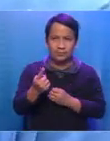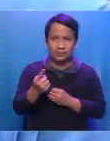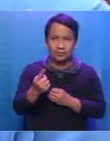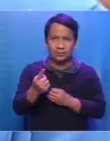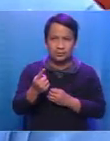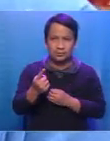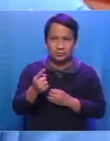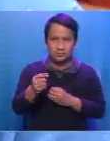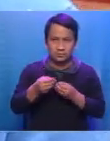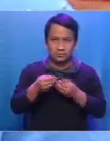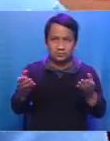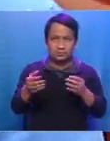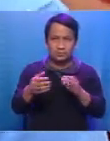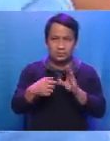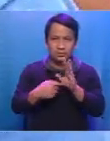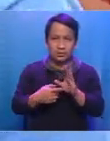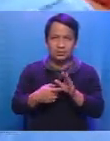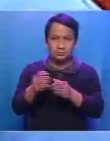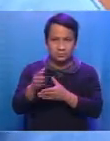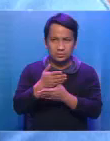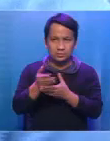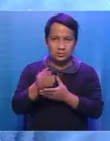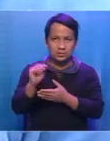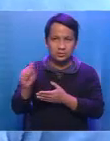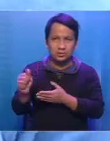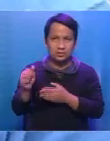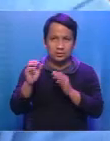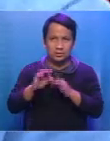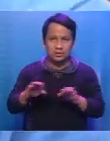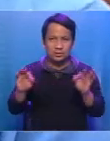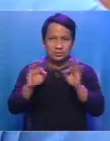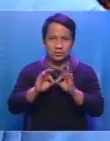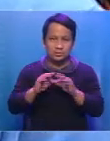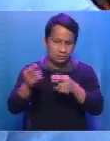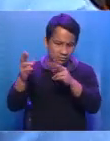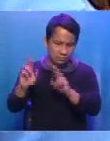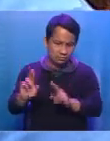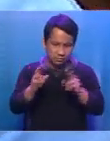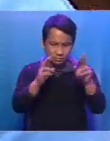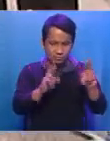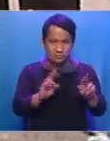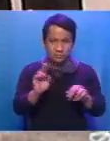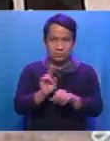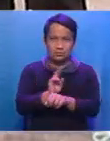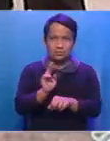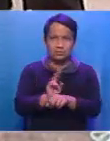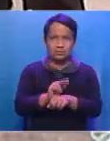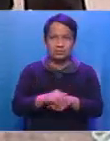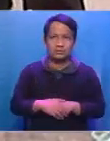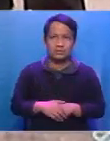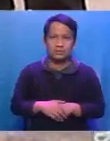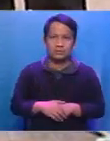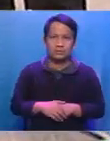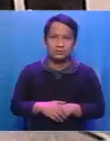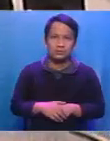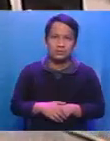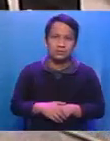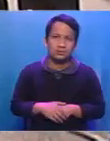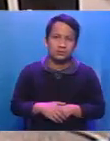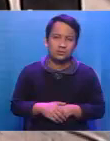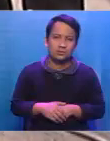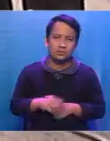per portable toilet ang setup na magsishare sila and respetuhan ng paggagamit. Paglilinaw naman ng